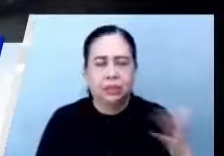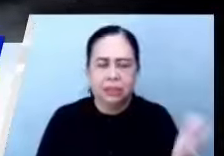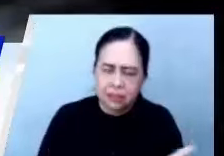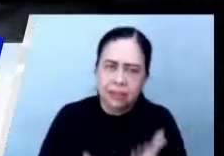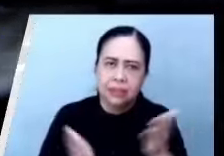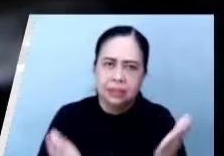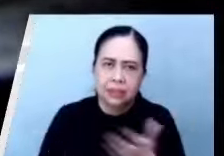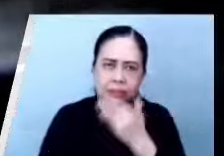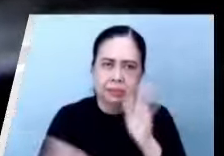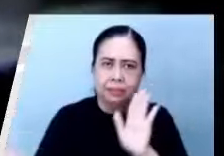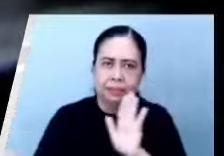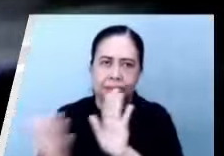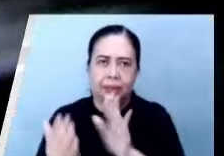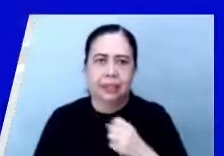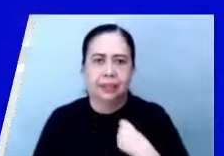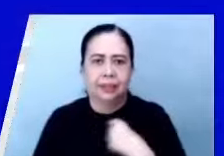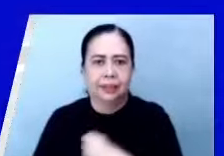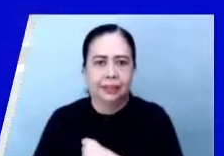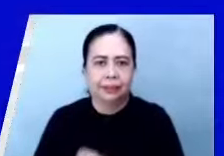sa Senado.